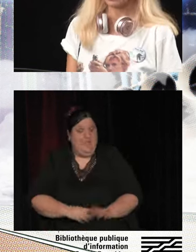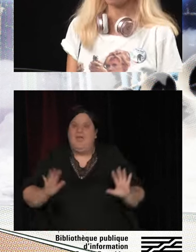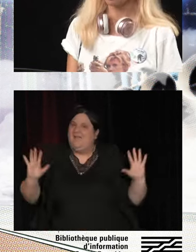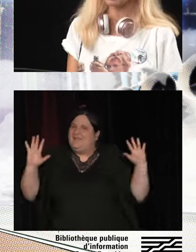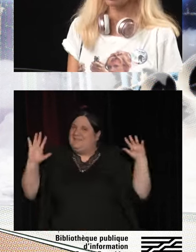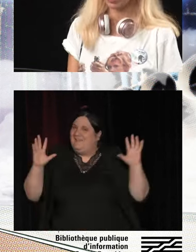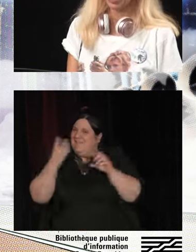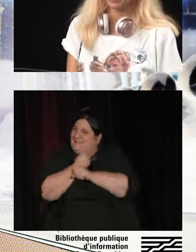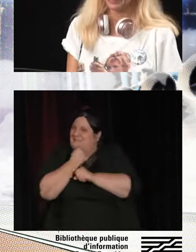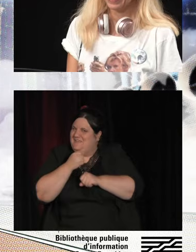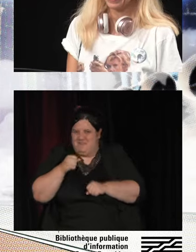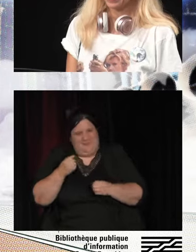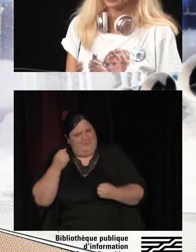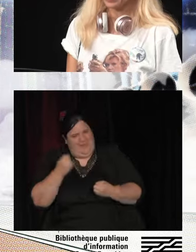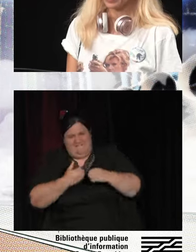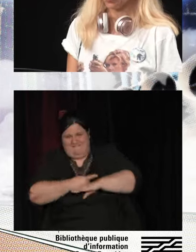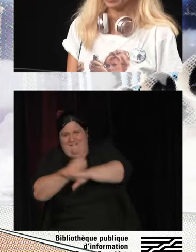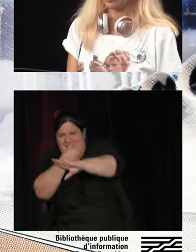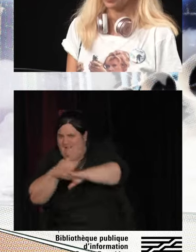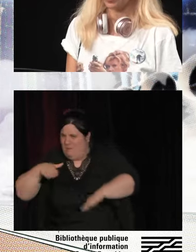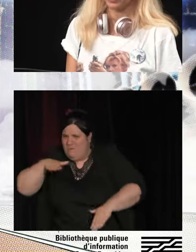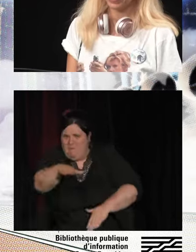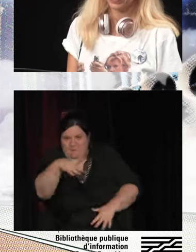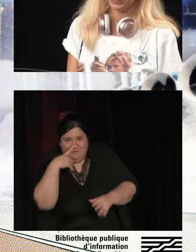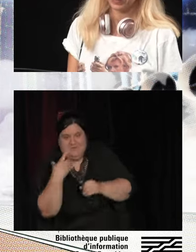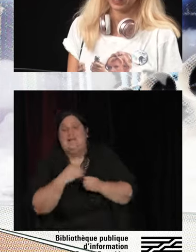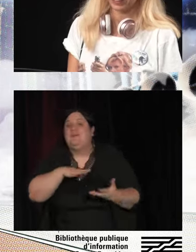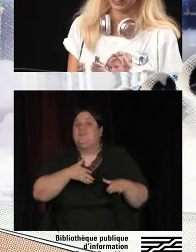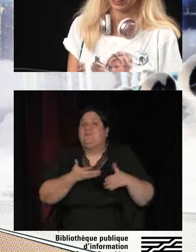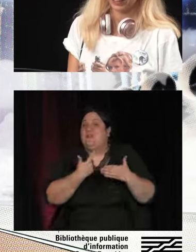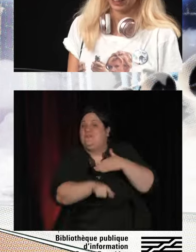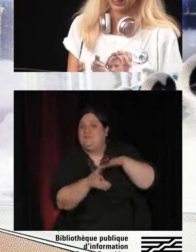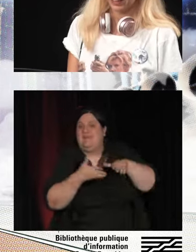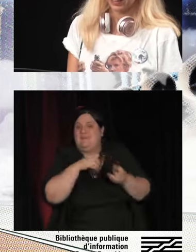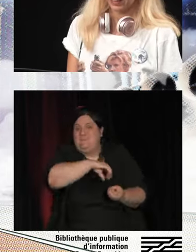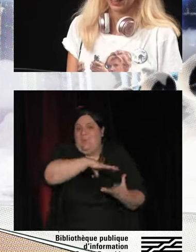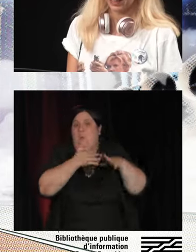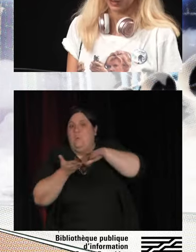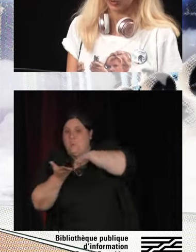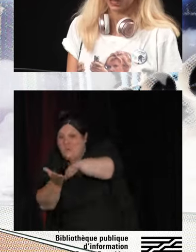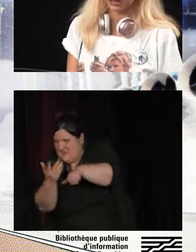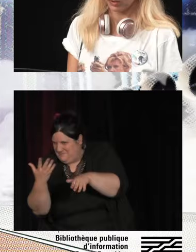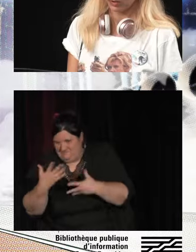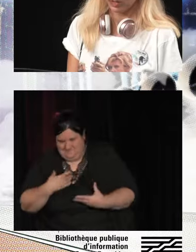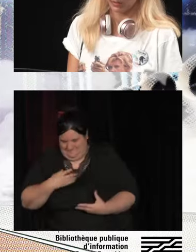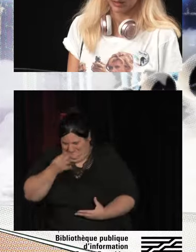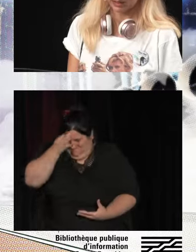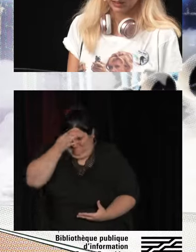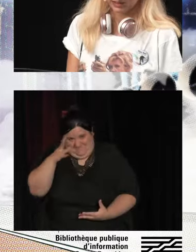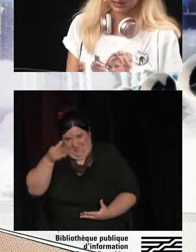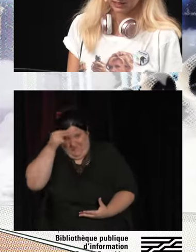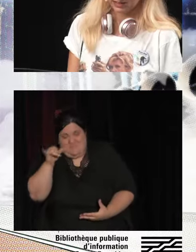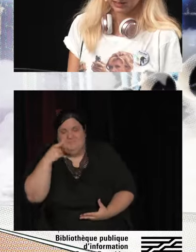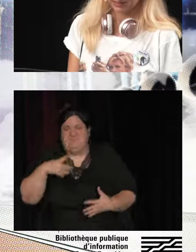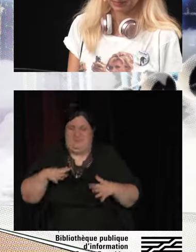Hé, ça fait deux de suite ou quoi? Qui c'est qui a compris l'émulation là? Oh là là. C'est qui a compris le lag, en revanche, c'est pas moi. Hein.